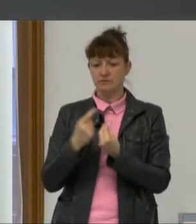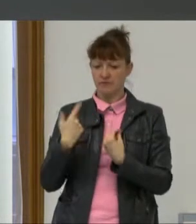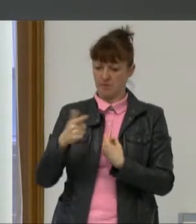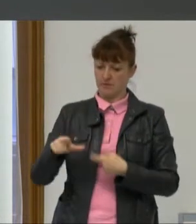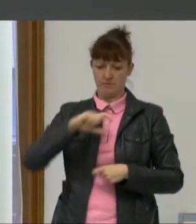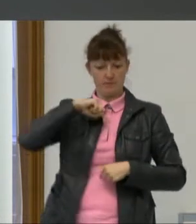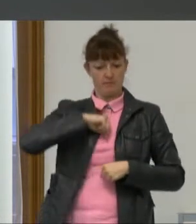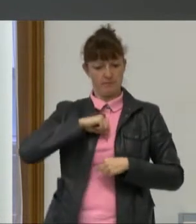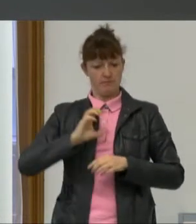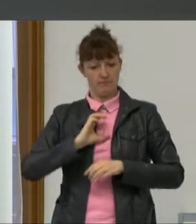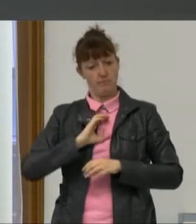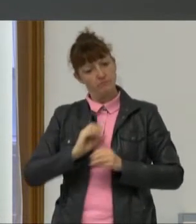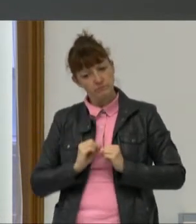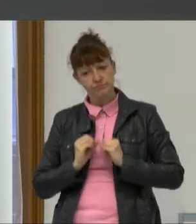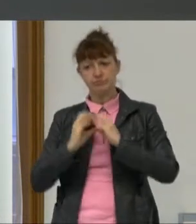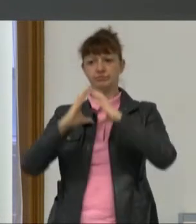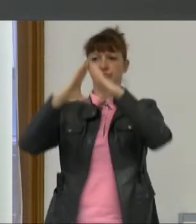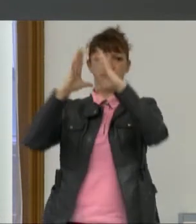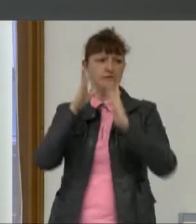werden, wie Bob das definiert hat.